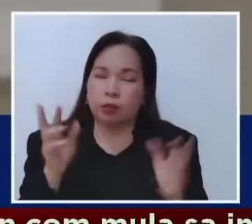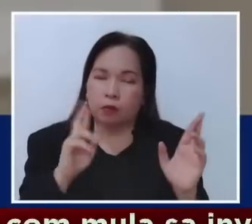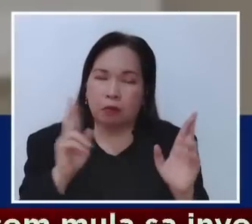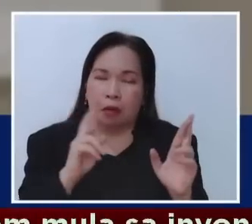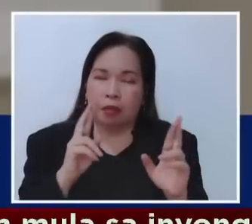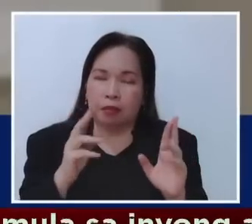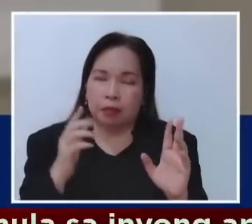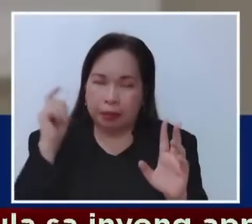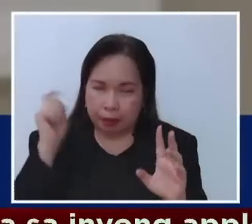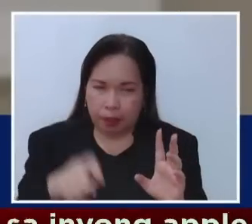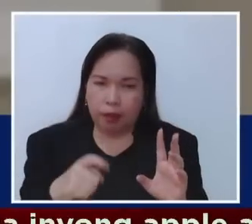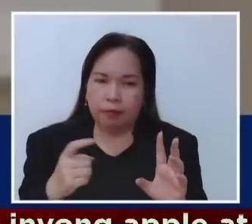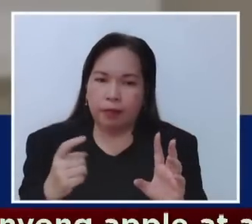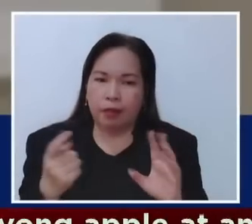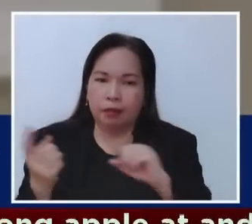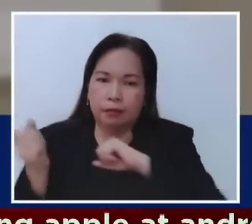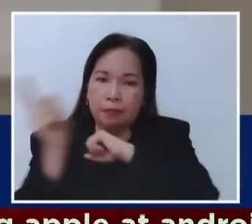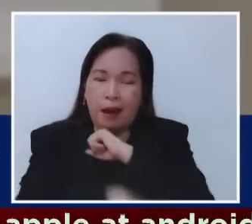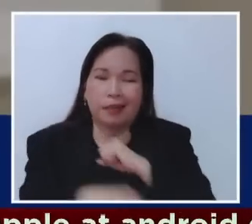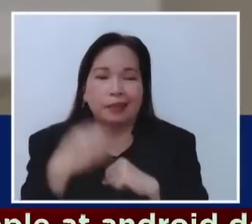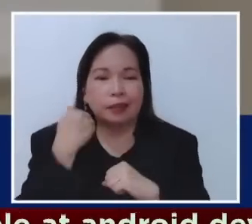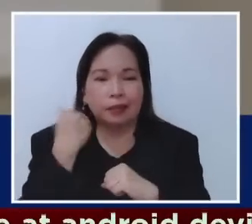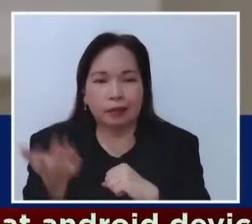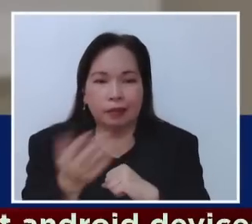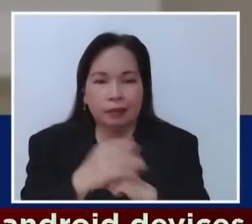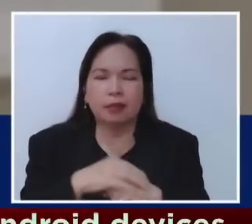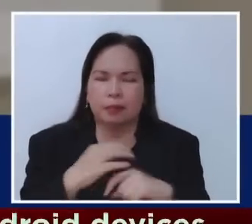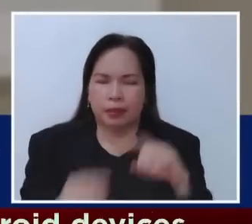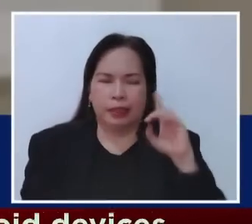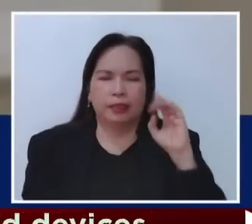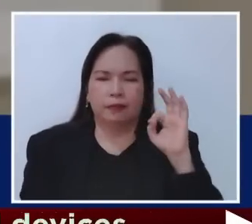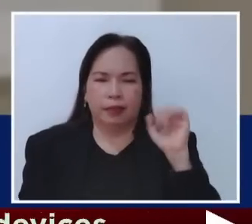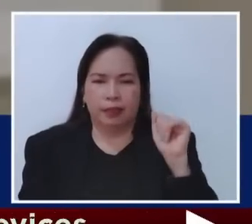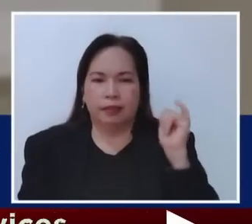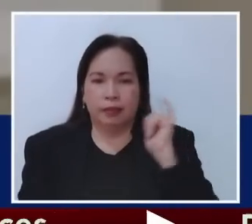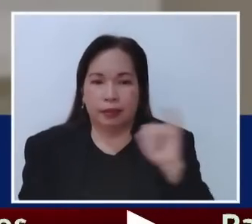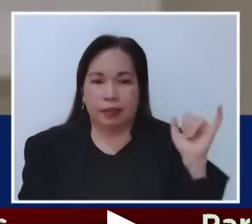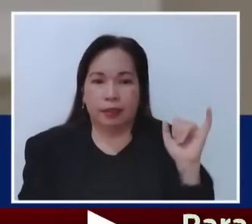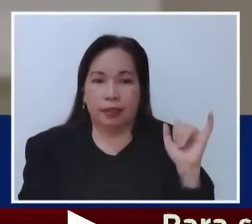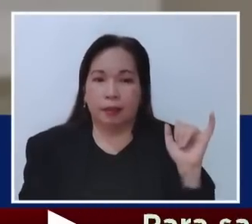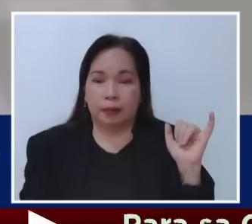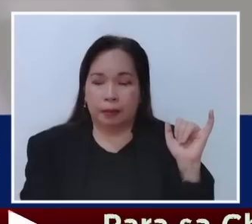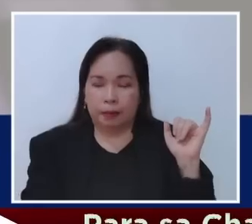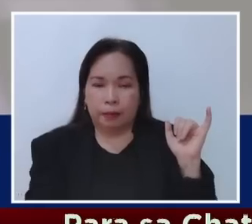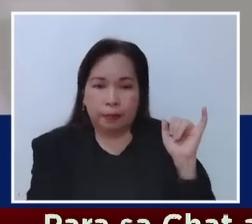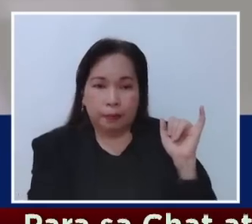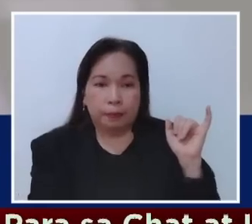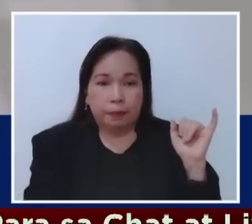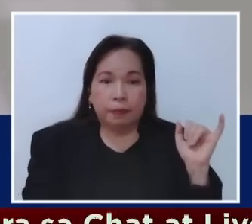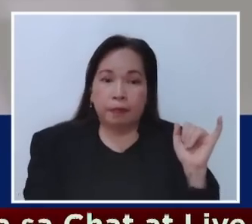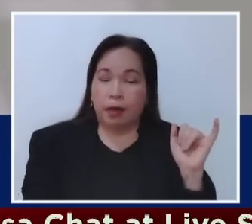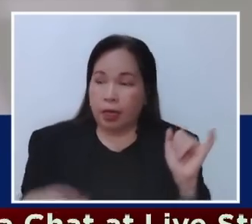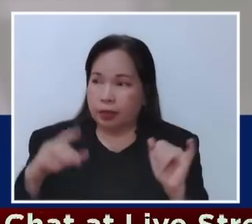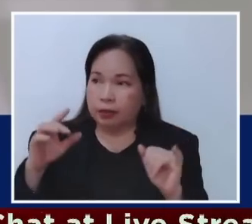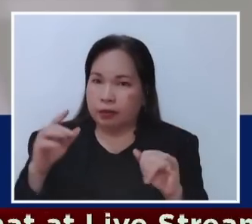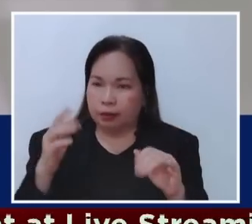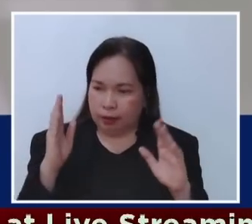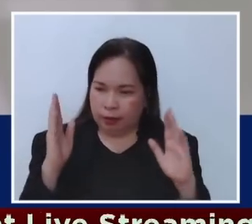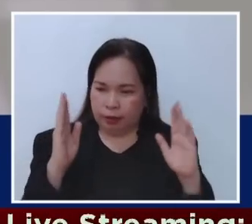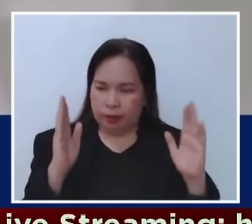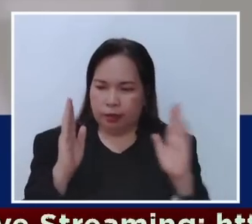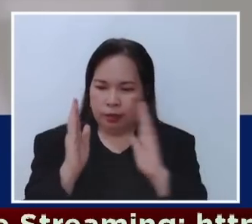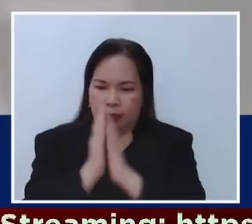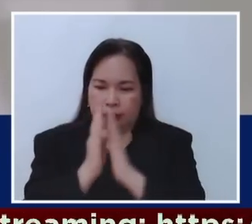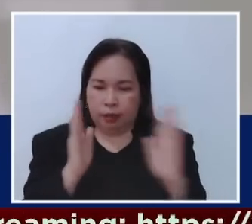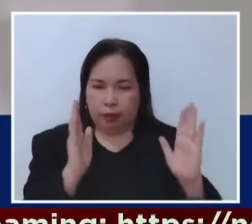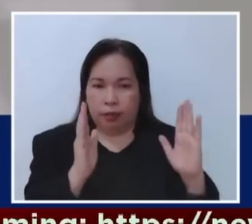will continue to handle the ongoing cases. We will take in the cases that come in on July 1st. Basta ang bottom line dito